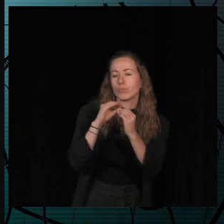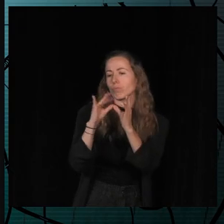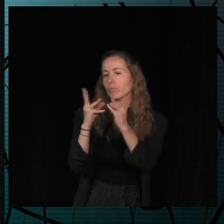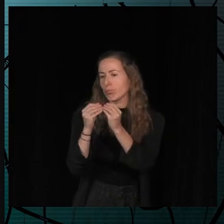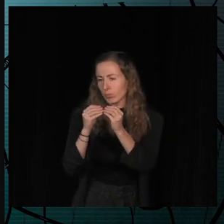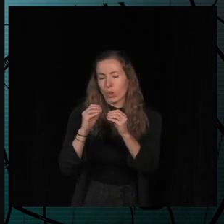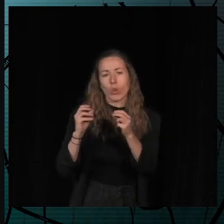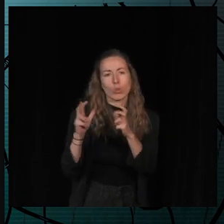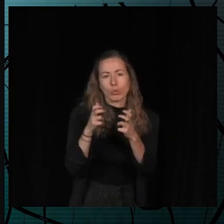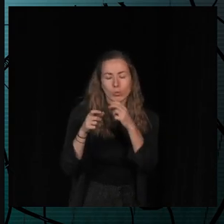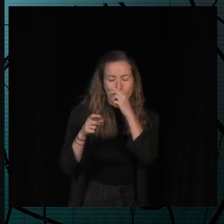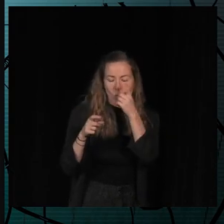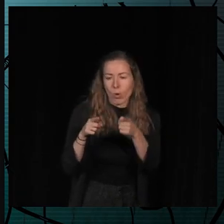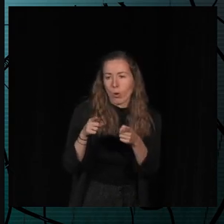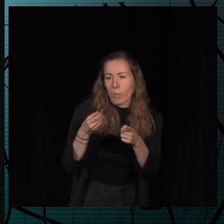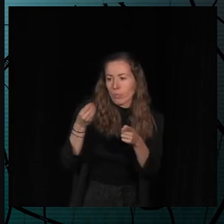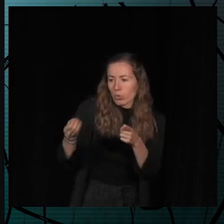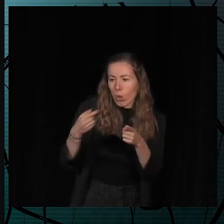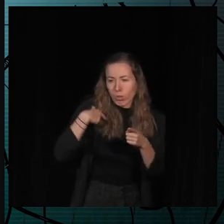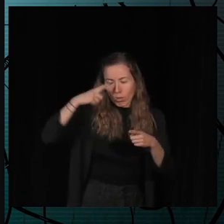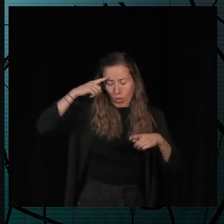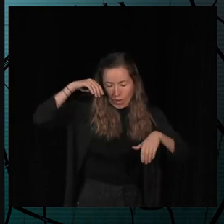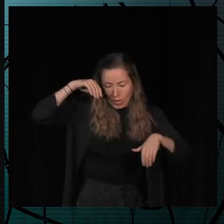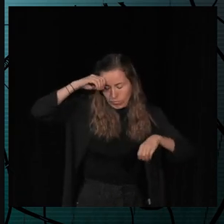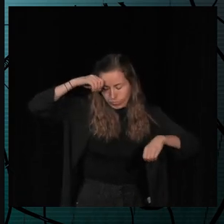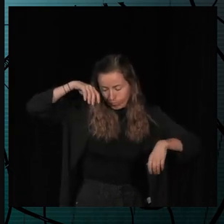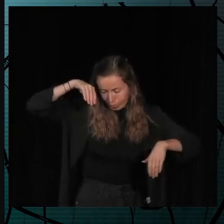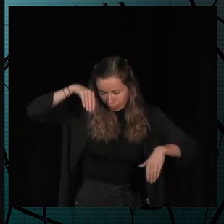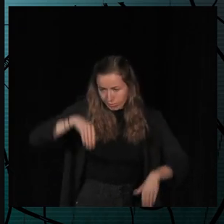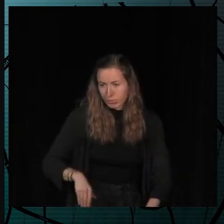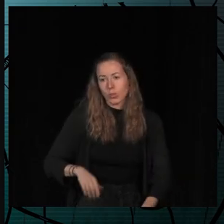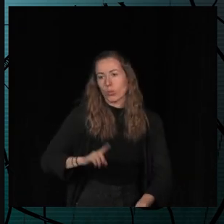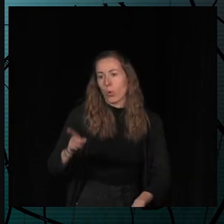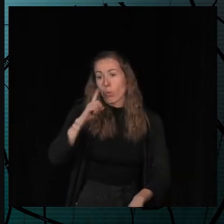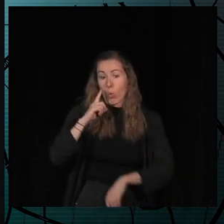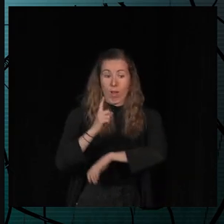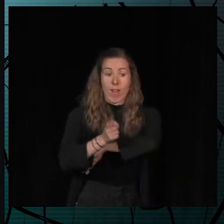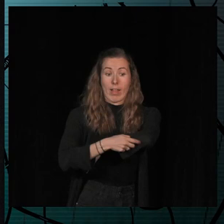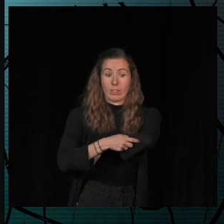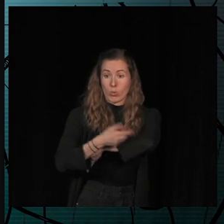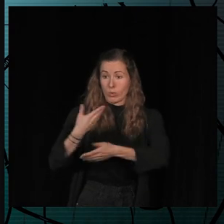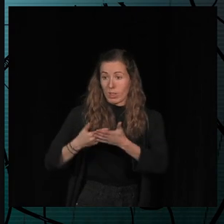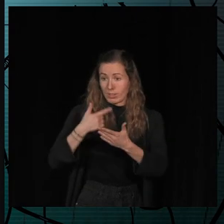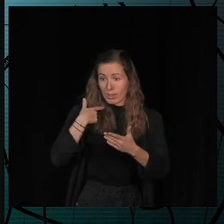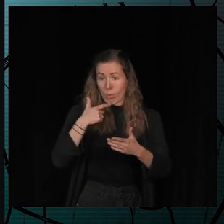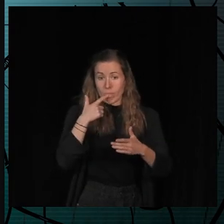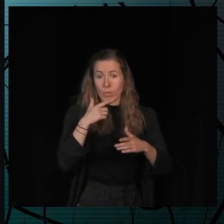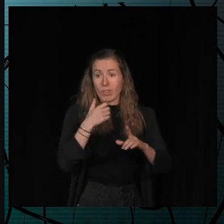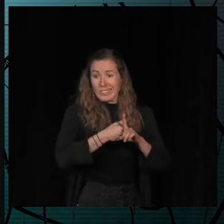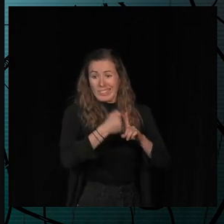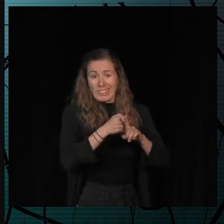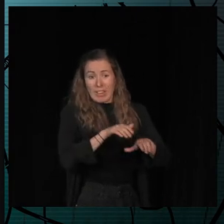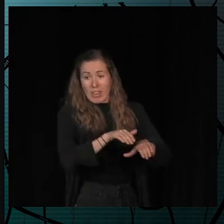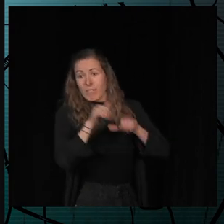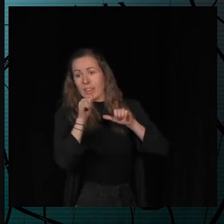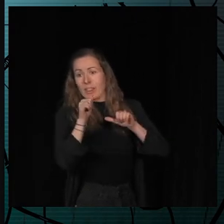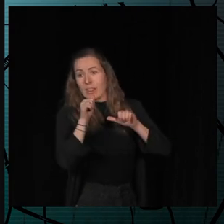leur permettre peut-être de ne pas s'effondrer puisque quand même l'addiction est aussi une forme de lutte antidépressive donc ce sont des